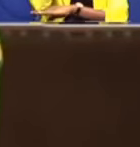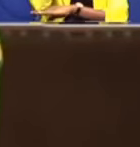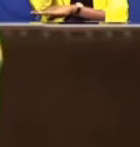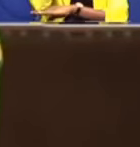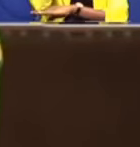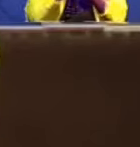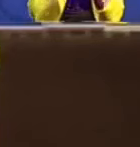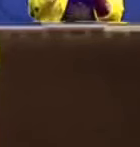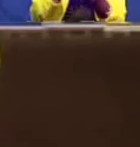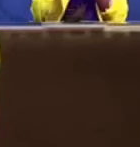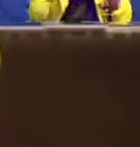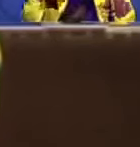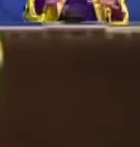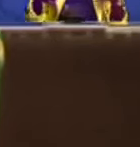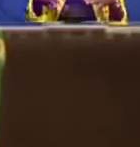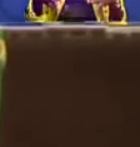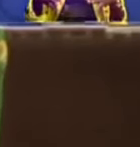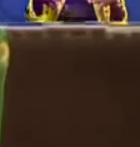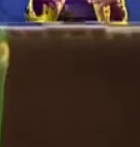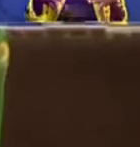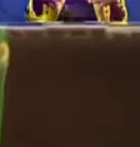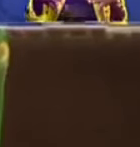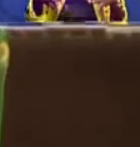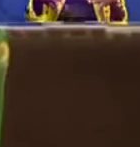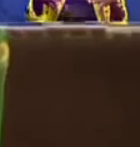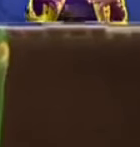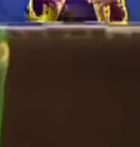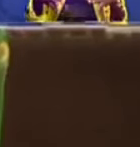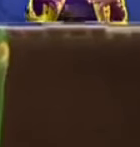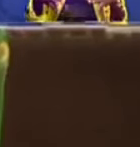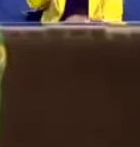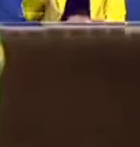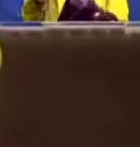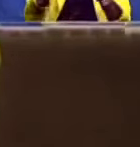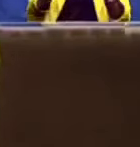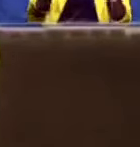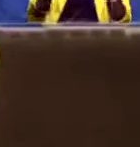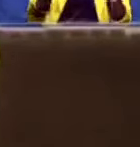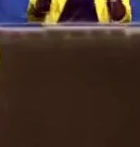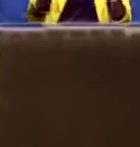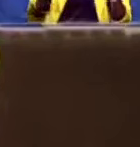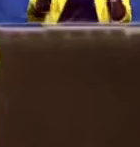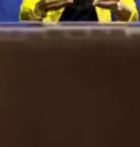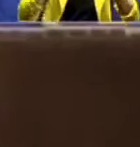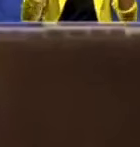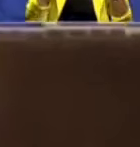tukimuomba haswa kwa wale ambao ni wagonjwa kati yetu, Mungu azidi kuwaponya.